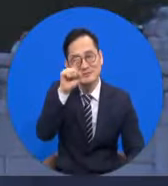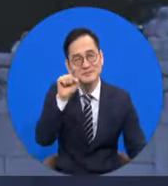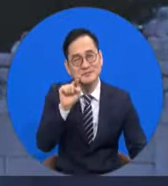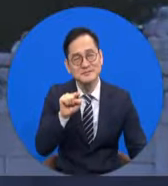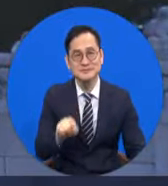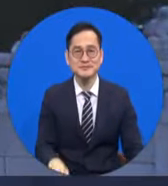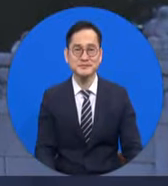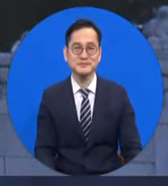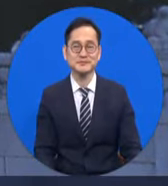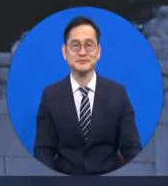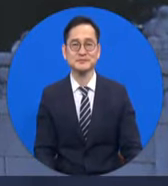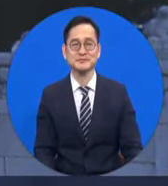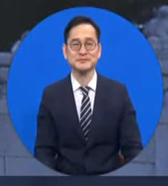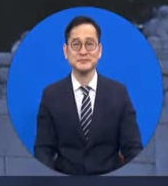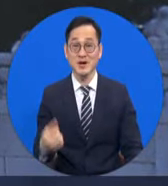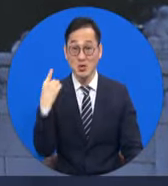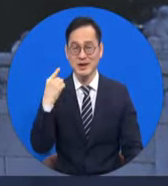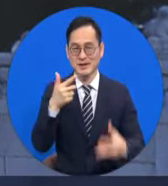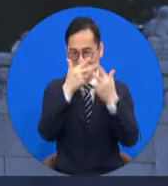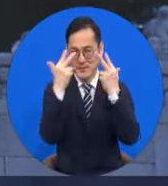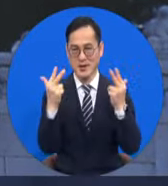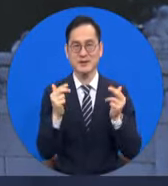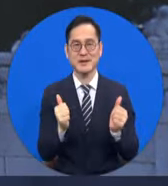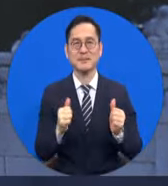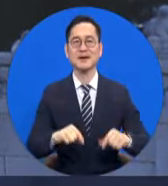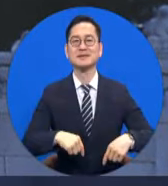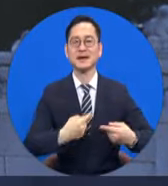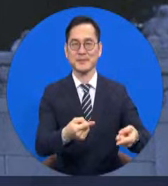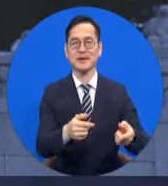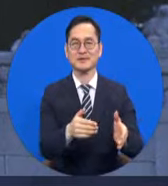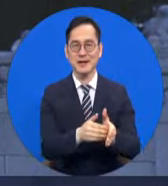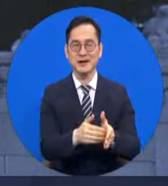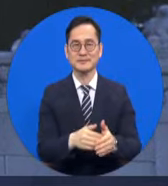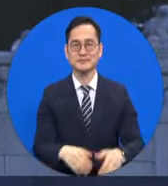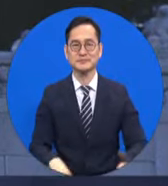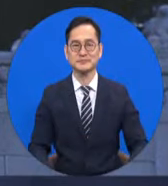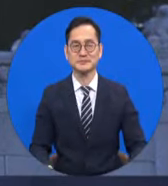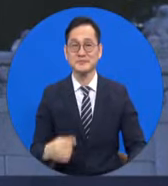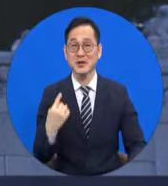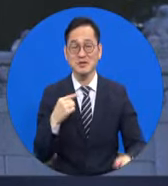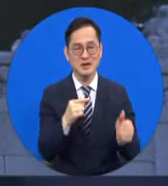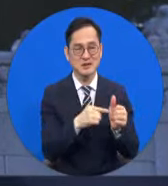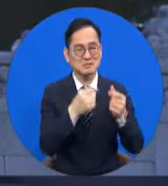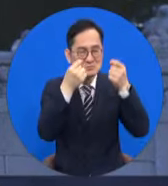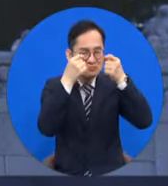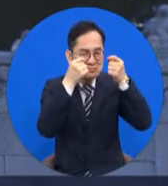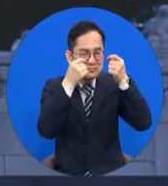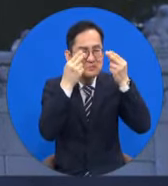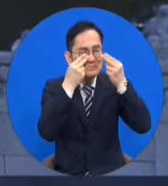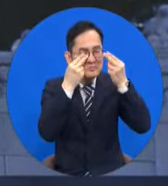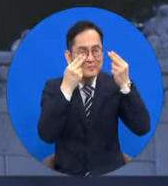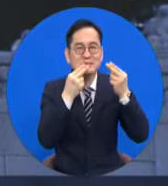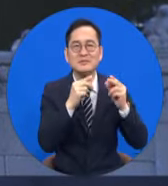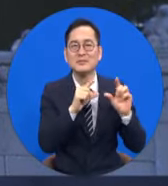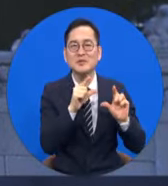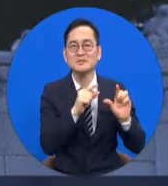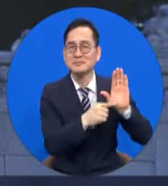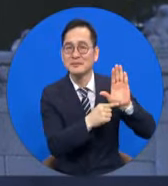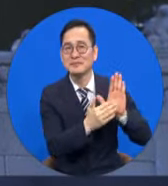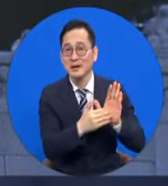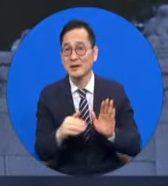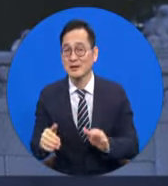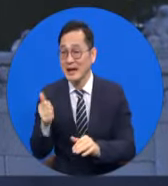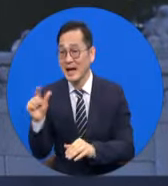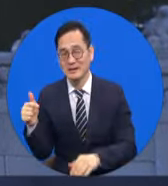대표가 재판에 출석했습니다. 그런데 울먹이는 모습이 포착됐습니다. 그러자 한동훈 비대위원장은 반성의 눈물이 아니라 영업